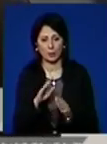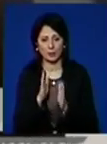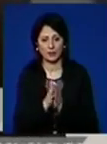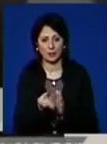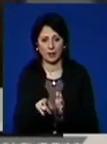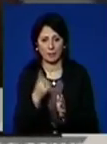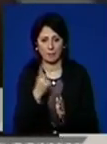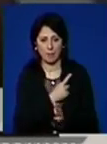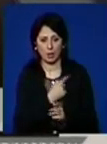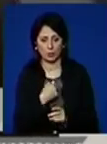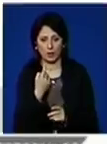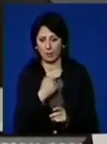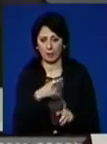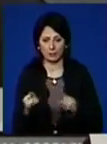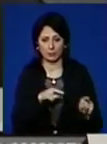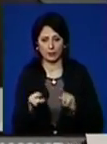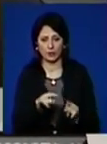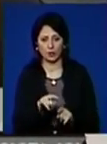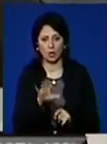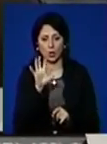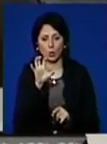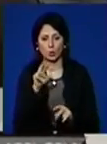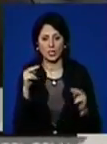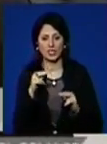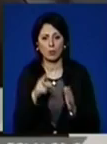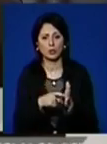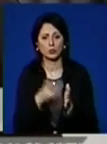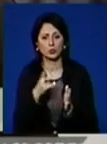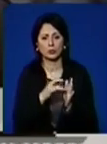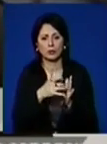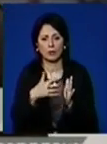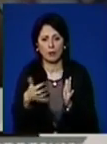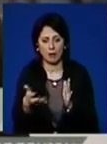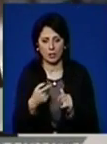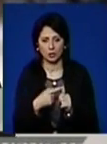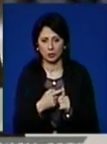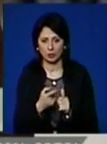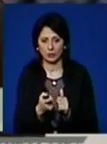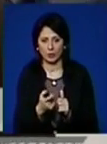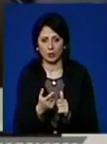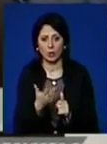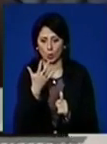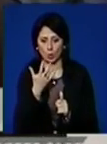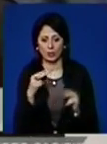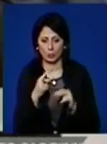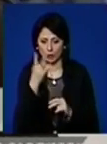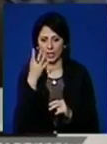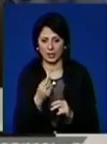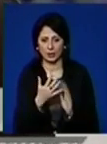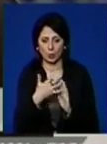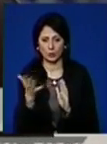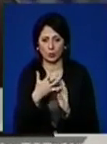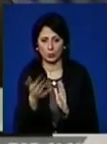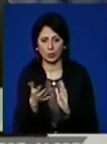და მაღაზიას მარტო მე ვარ და მარტო მე მუშაობ. 500 მოწმე არის დასაკითხი. ეს რო ავიღო რო 5 მოწმე დღეში რაც